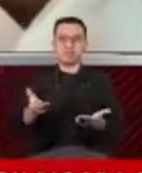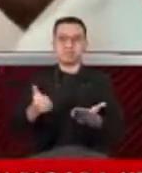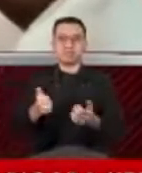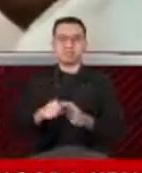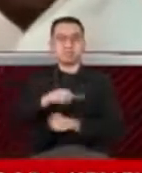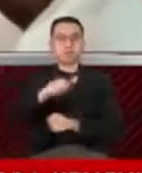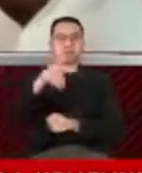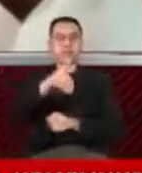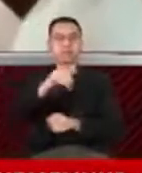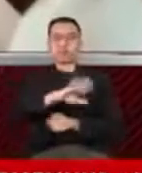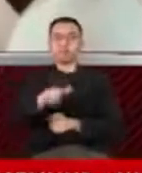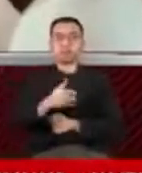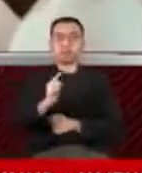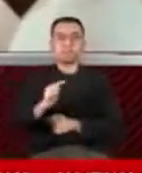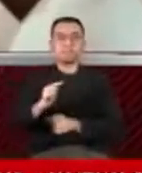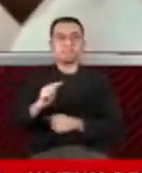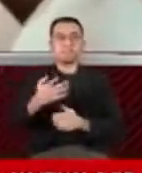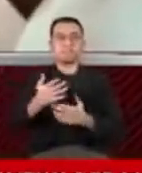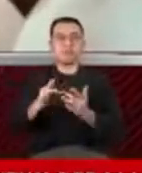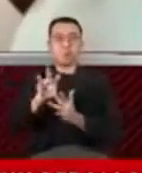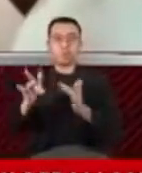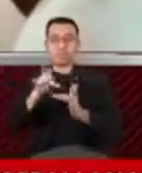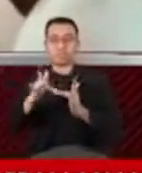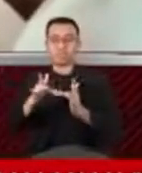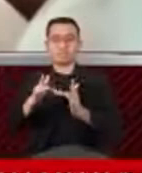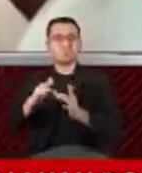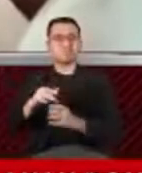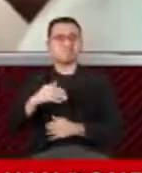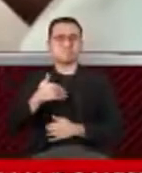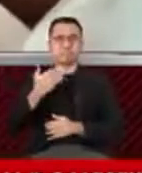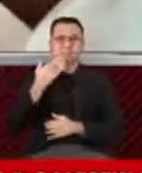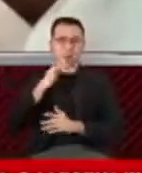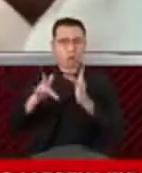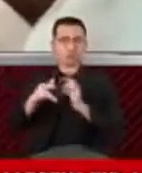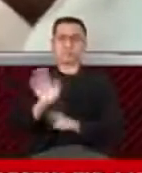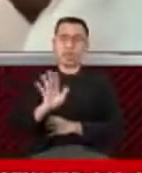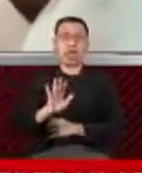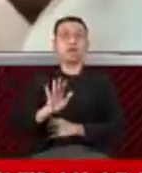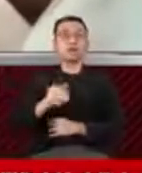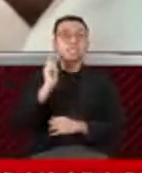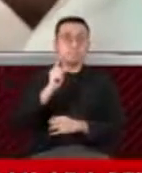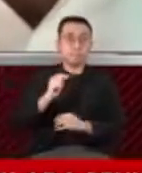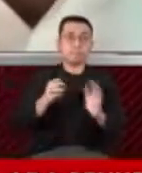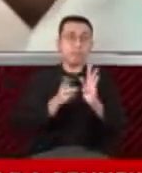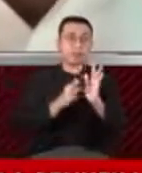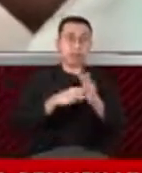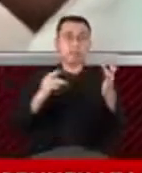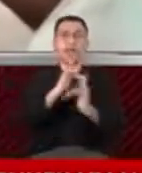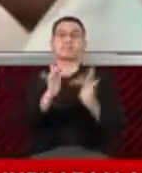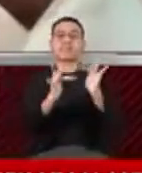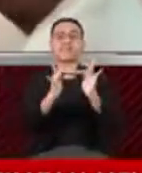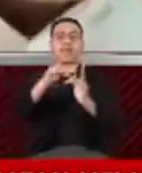signal yang kurang bagus bahkan tidak ada signal disisi lain walaupun signal ada tapi Jemaat